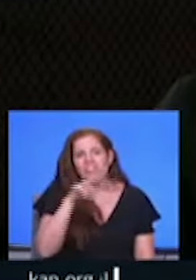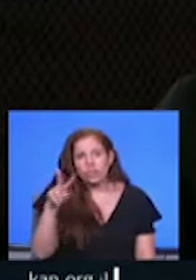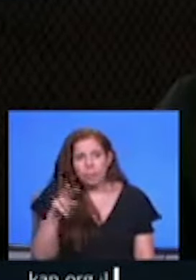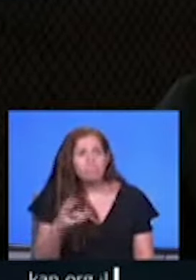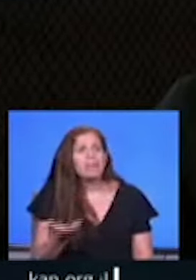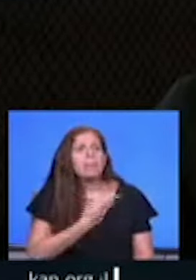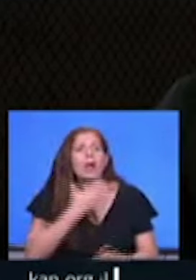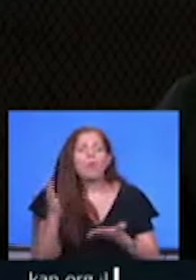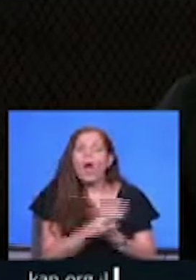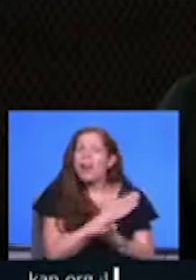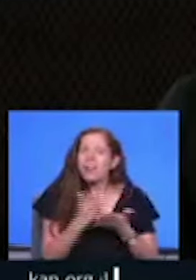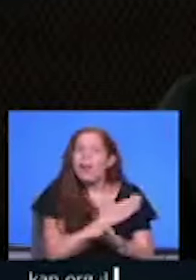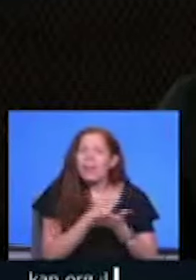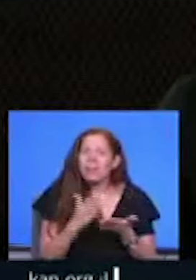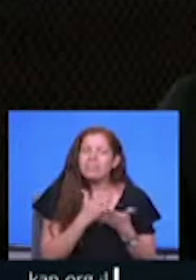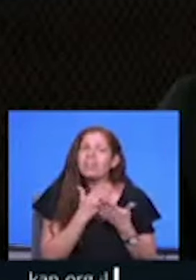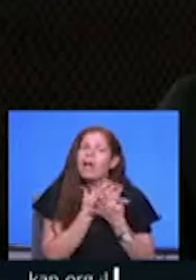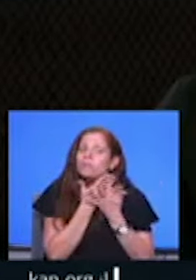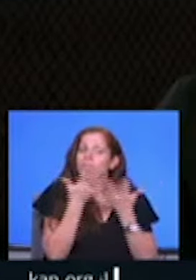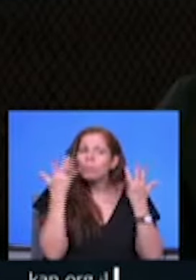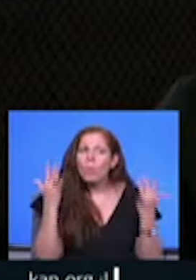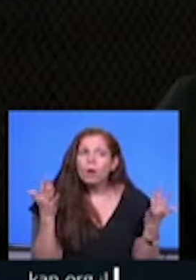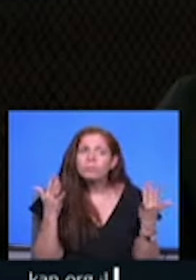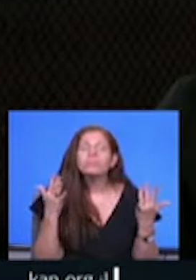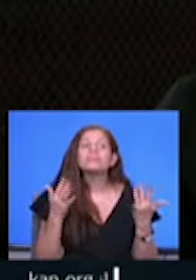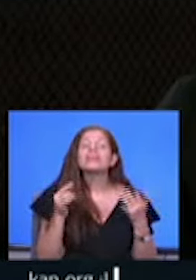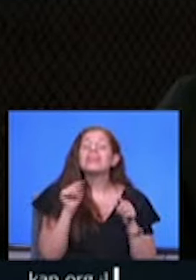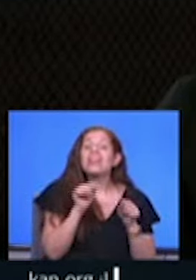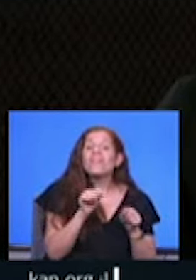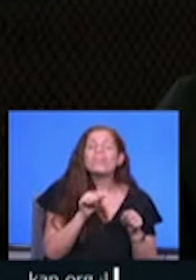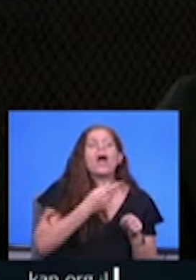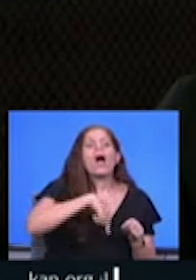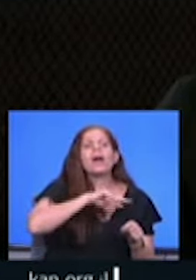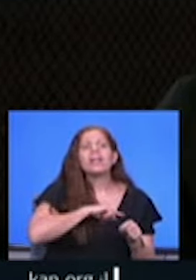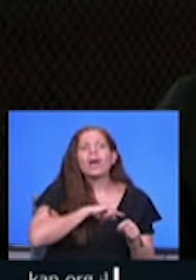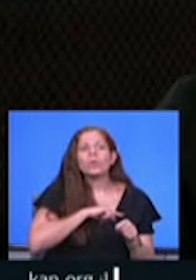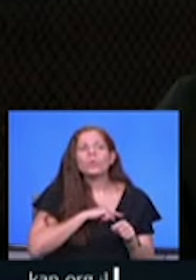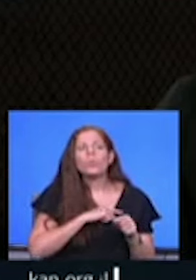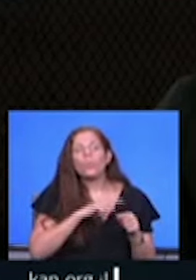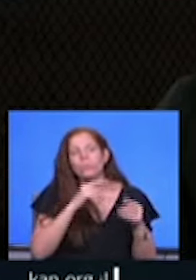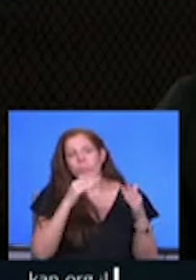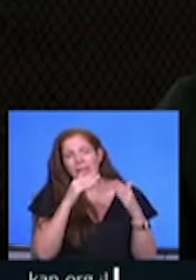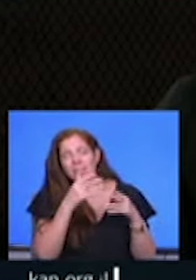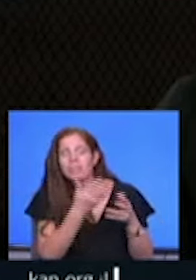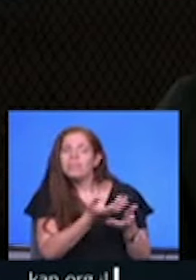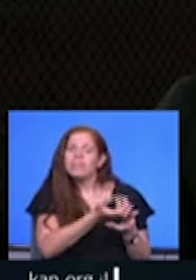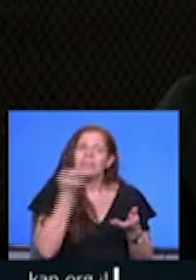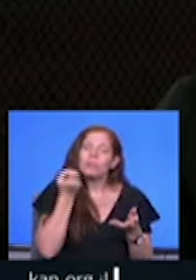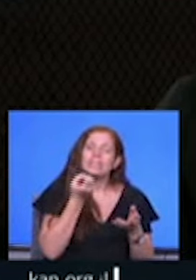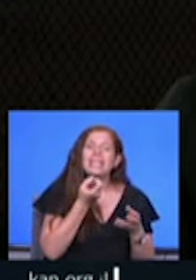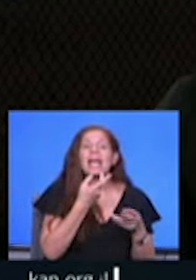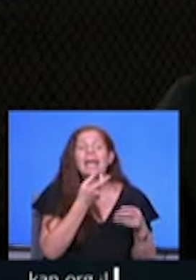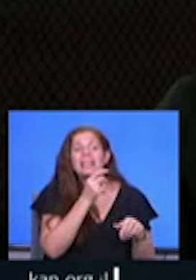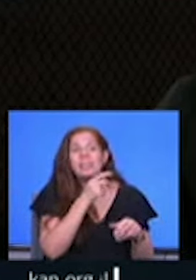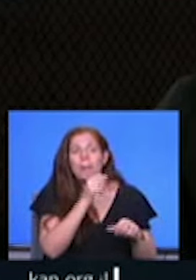קיבלנו החלטה נחרצת וברורה, ולפיה אנו ננקה את בתי הכלא מכל אסירינו הפלסטינים והערביים, ולא